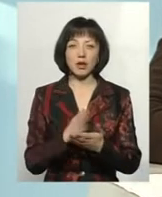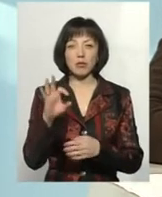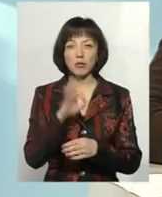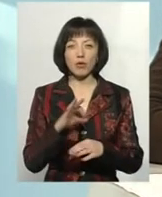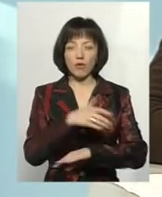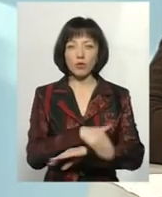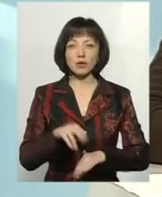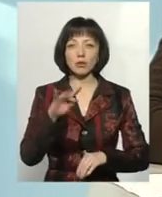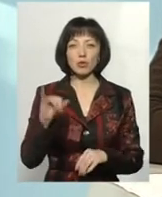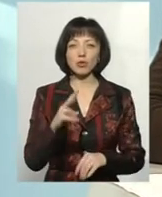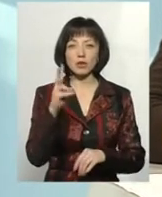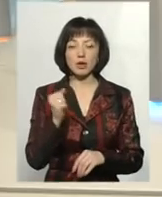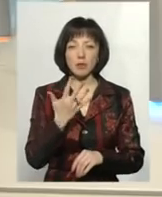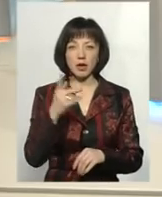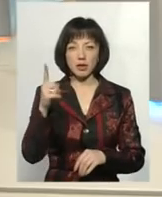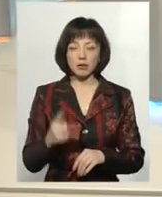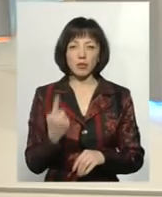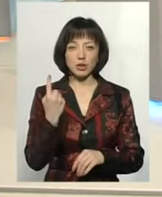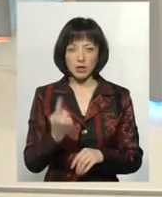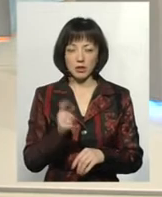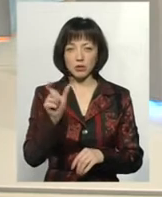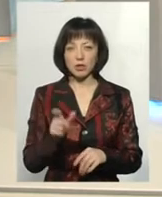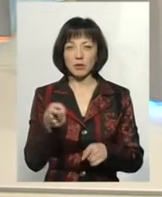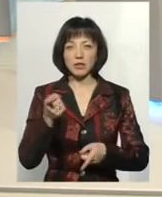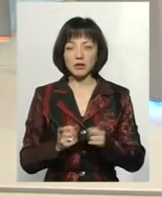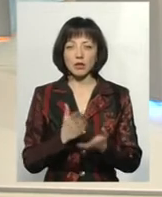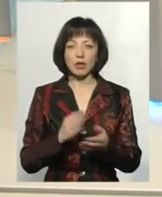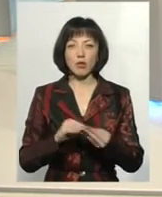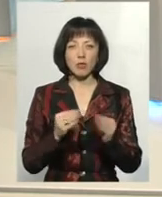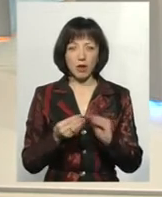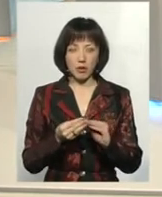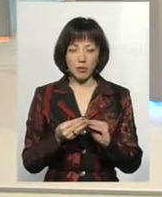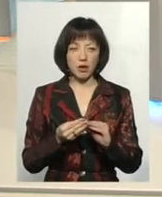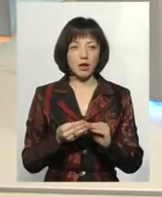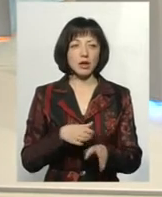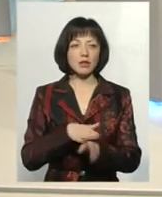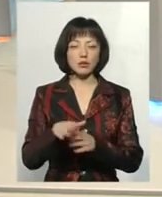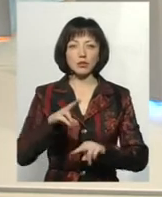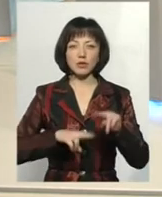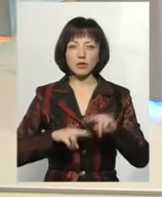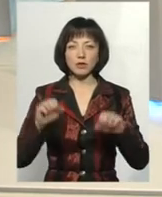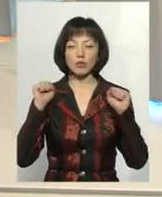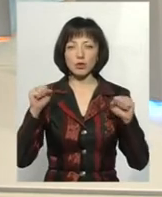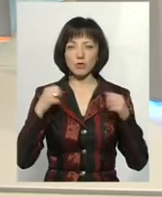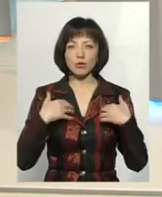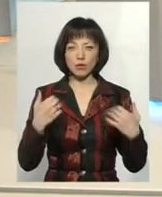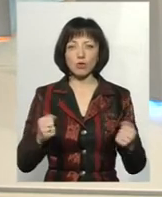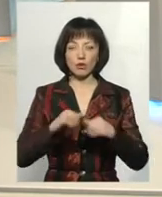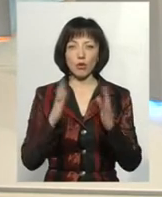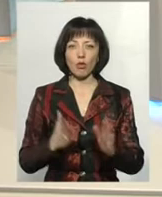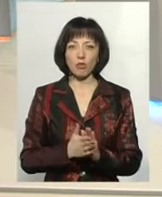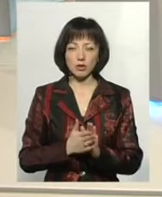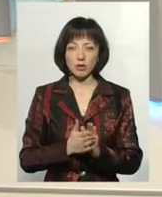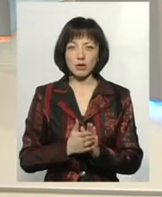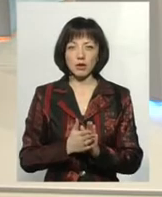стосується вулиці Прибужської, 5/1, як я зрозуміла, людини, там дійсно є проблема. Здійснюється будівництво спортивно-оздоровчого комплексу,